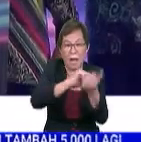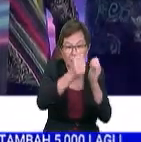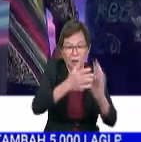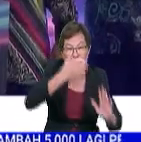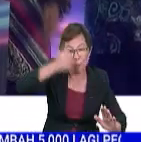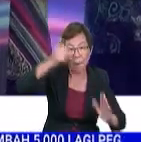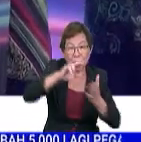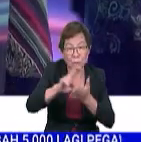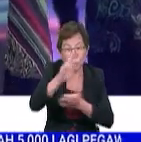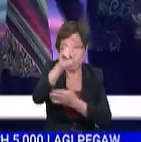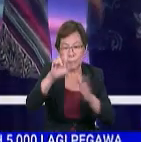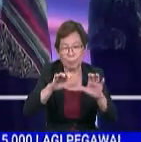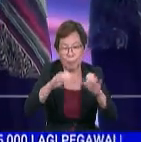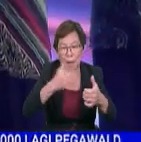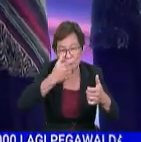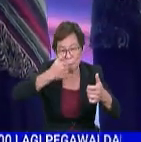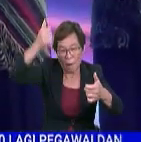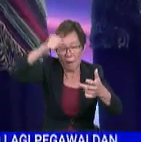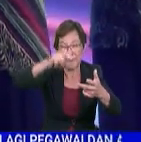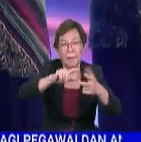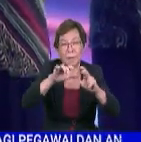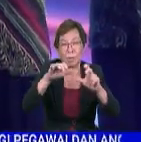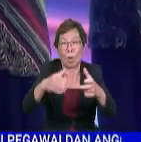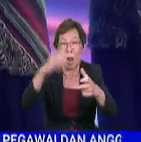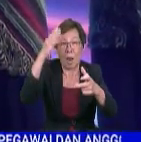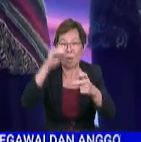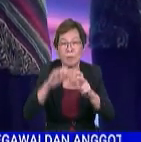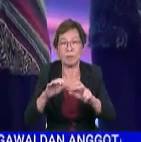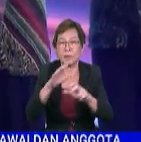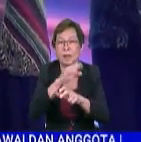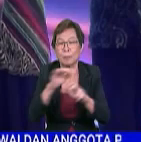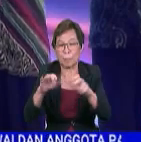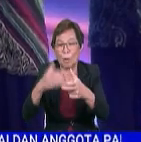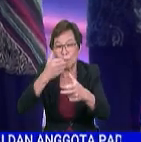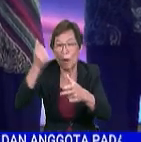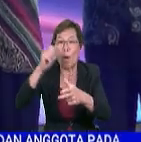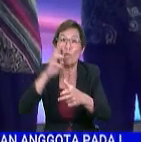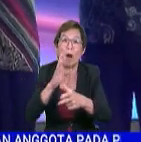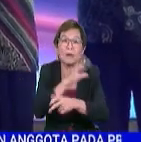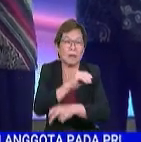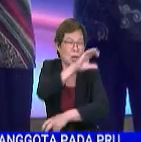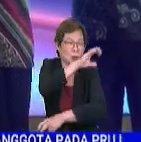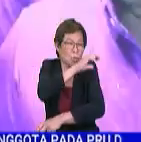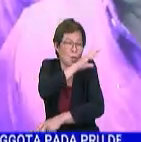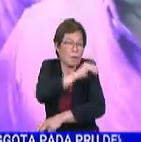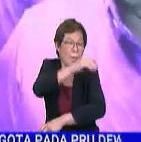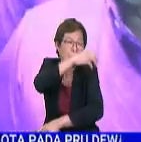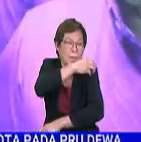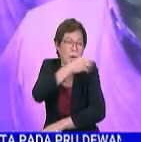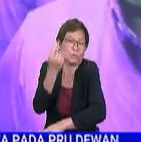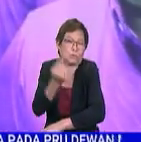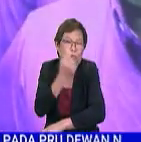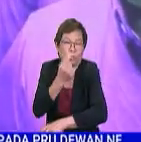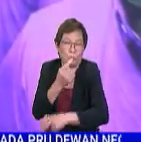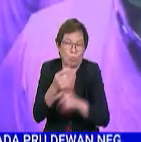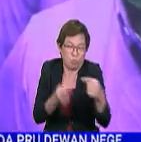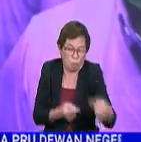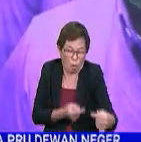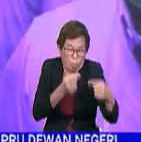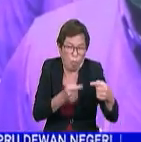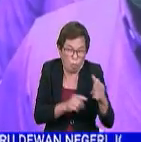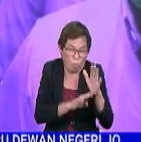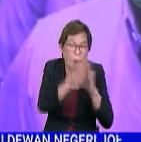atlet terbaik ini pasti pasukan terbaik kategori lelaki dan wanita setuju latte dan pegawai yang senantiasa berjuang